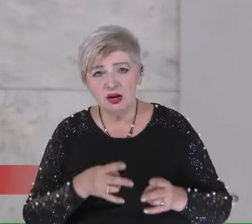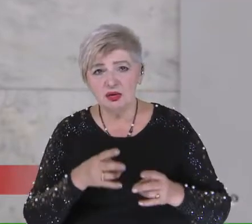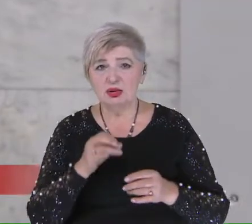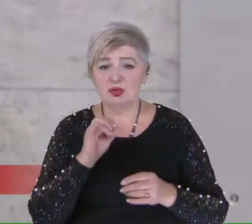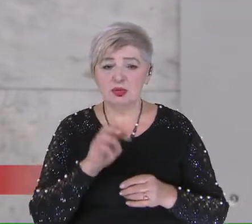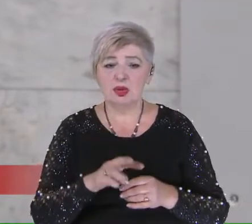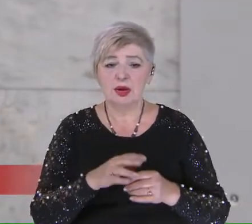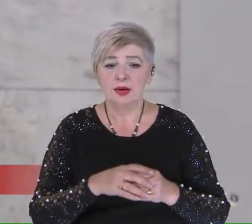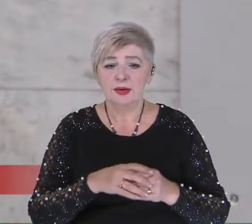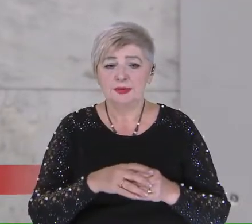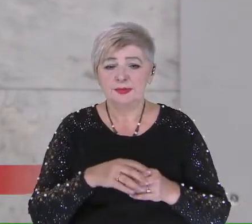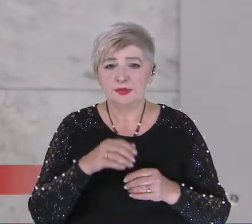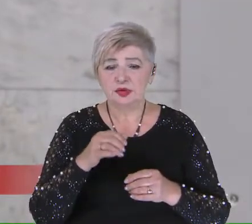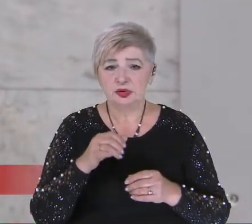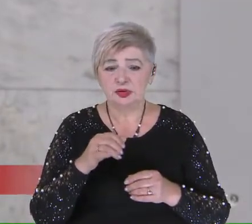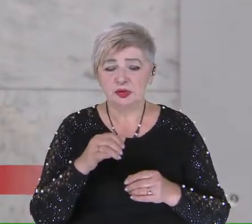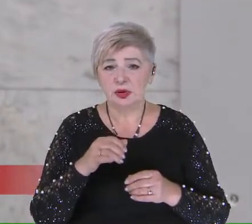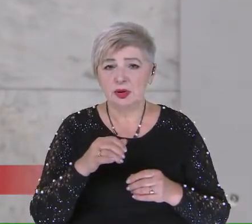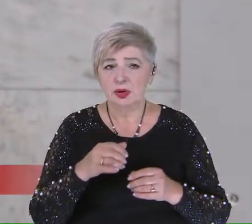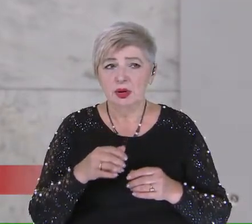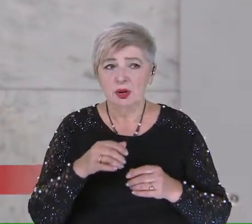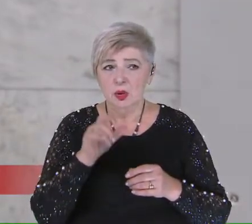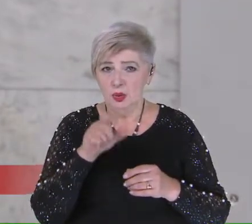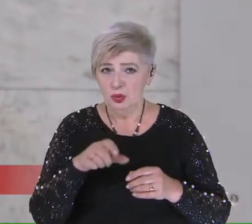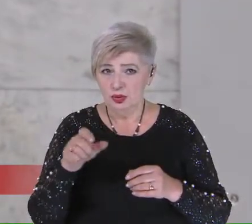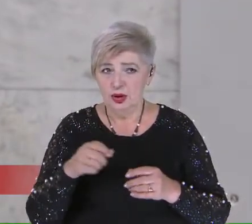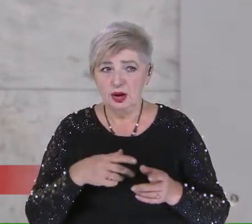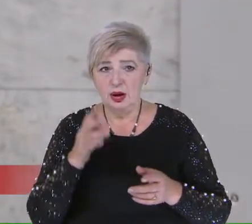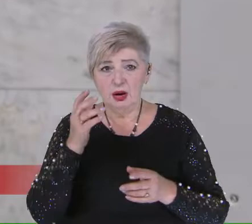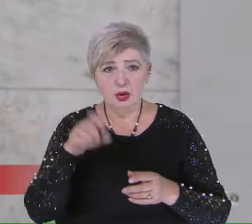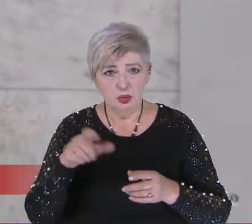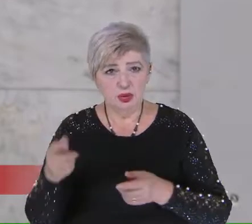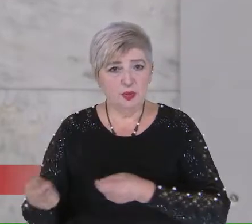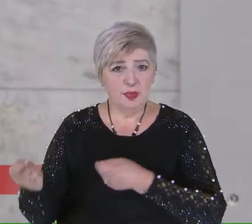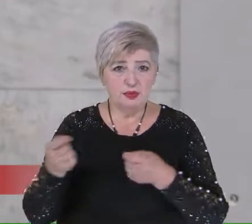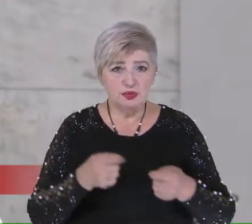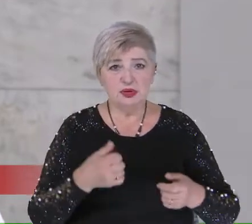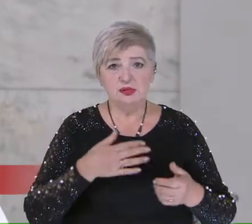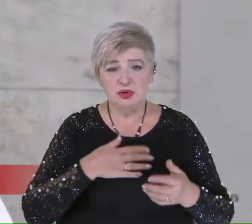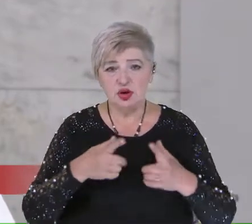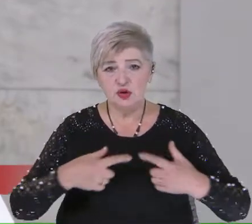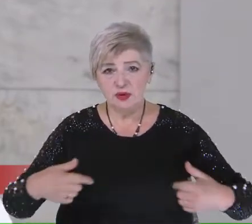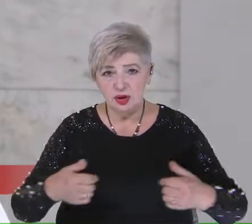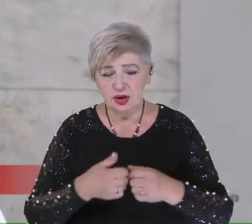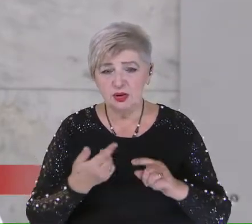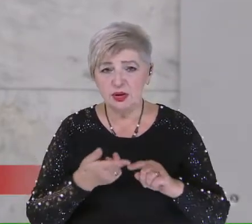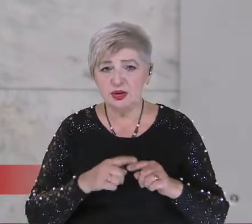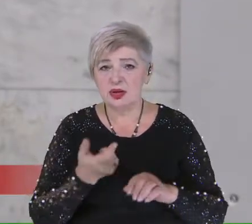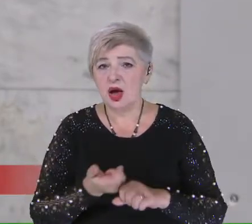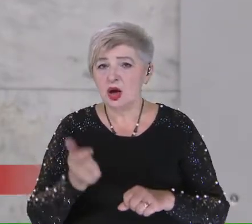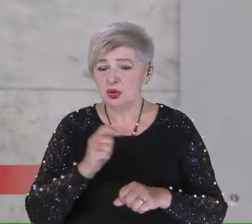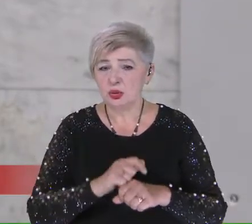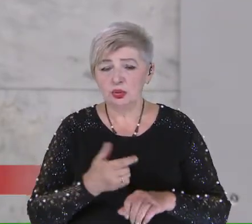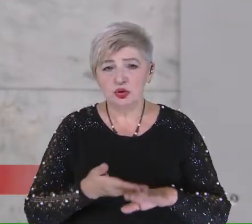сьогодні в людей поступають вони в наші відділення. Це дуже важкий